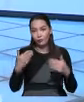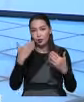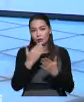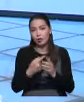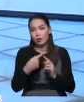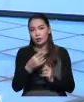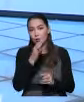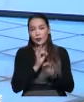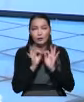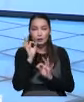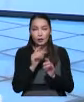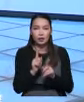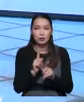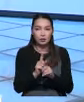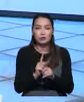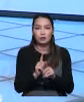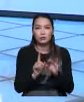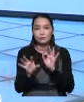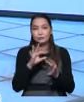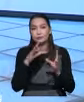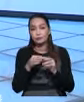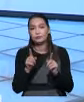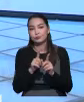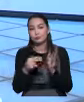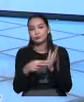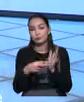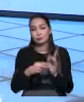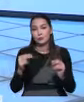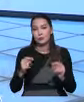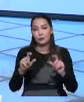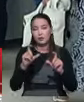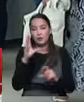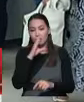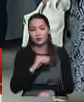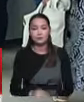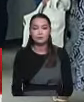уақытта дәрілік заттарды таңбалау нәтижесінде бағасы тағы өсуі мүмкін дейді сарапшылар.